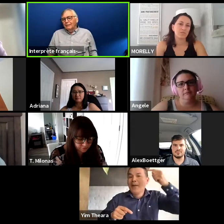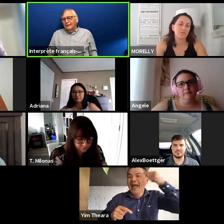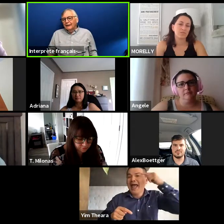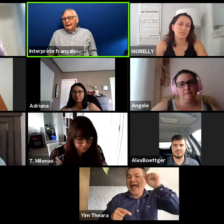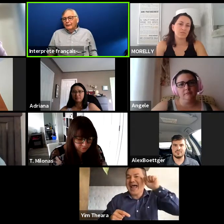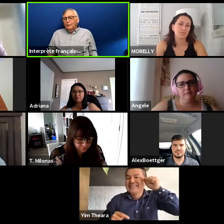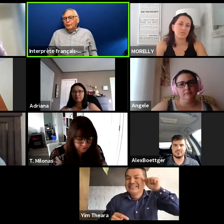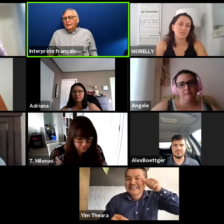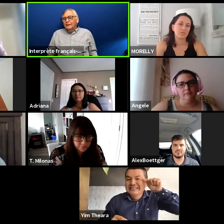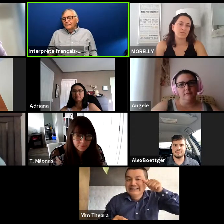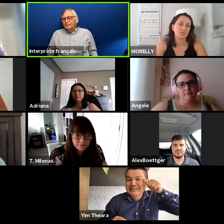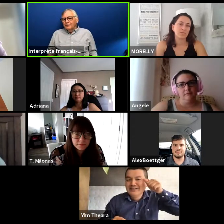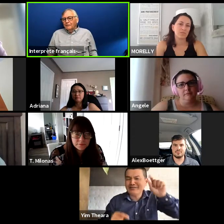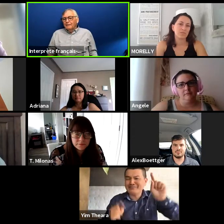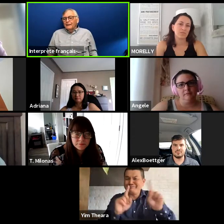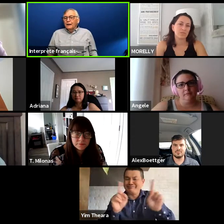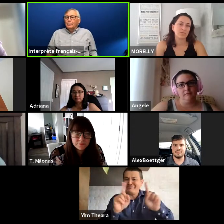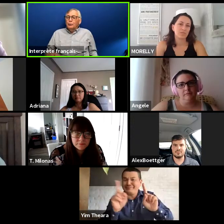moi.